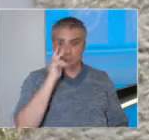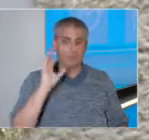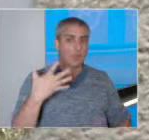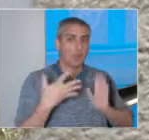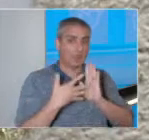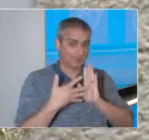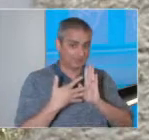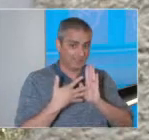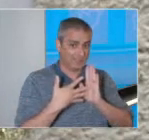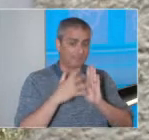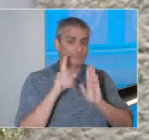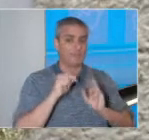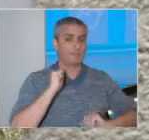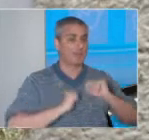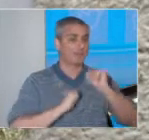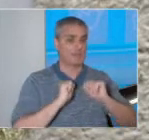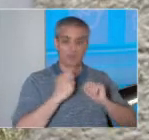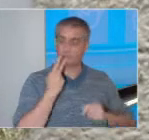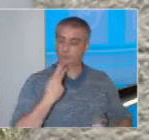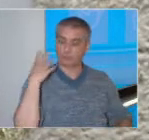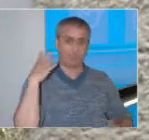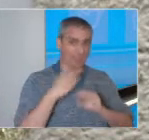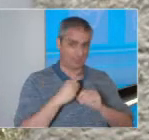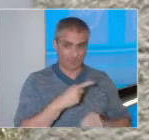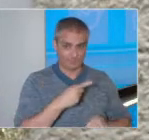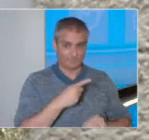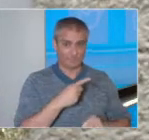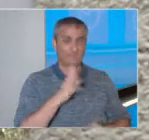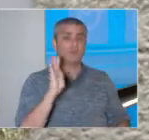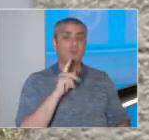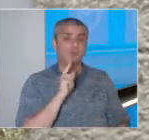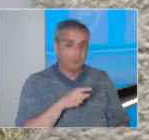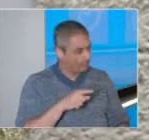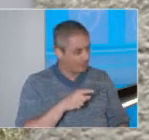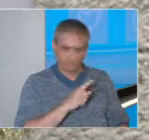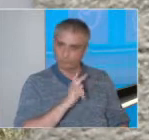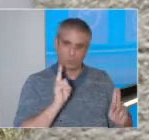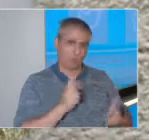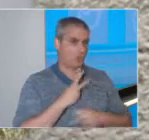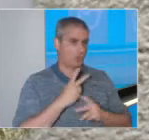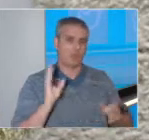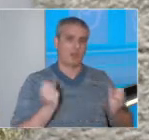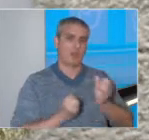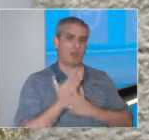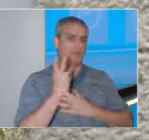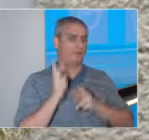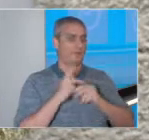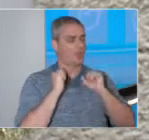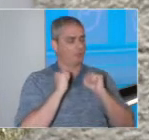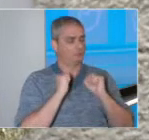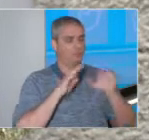הסקרים וגם מההתנהלות בשנתיים האחרונות זה שנתניהו לא מסוגל להקים ולהחזיק